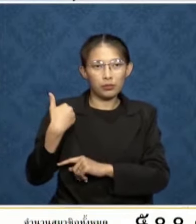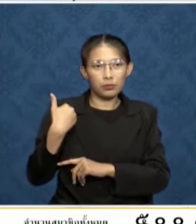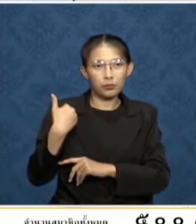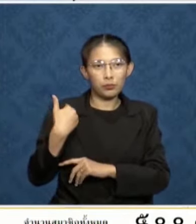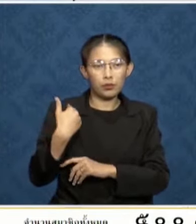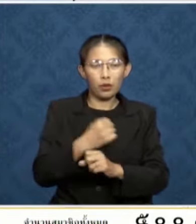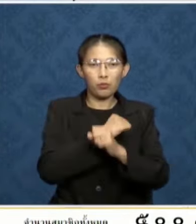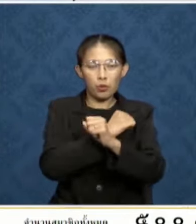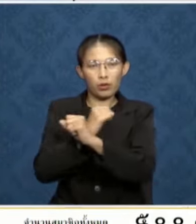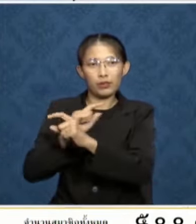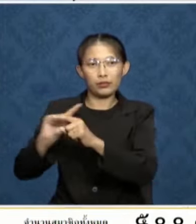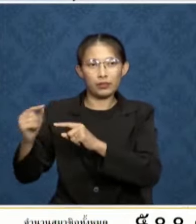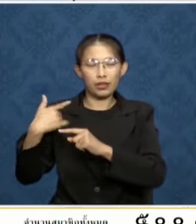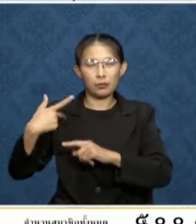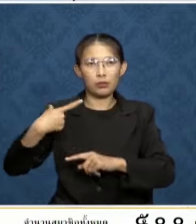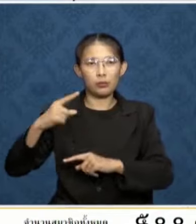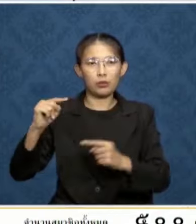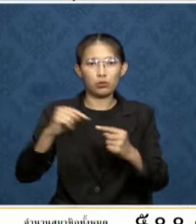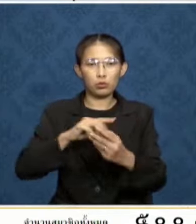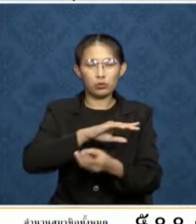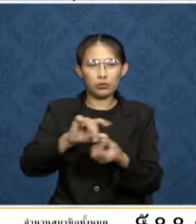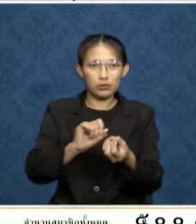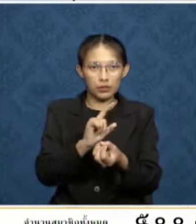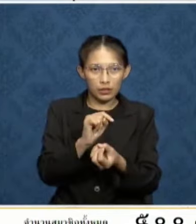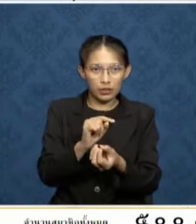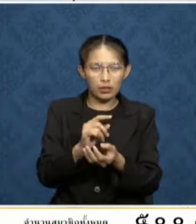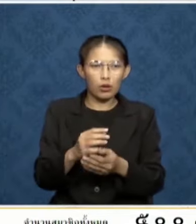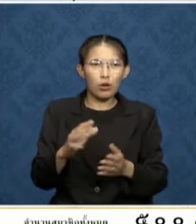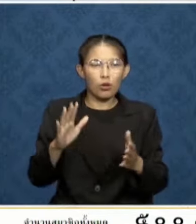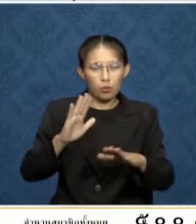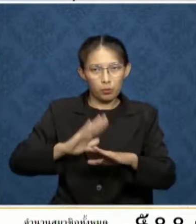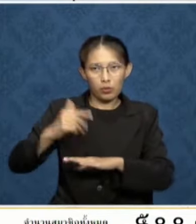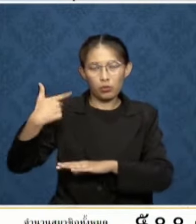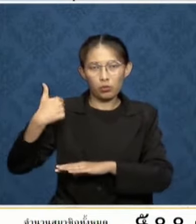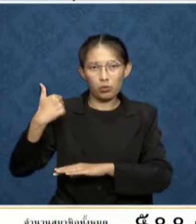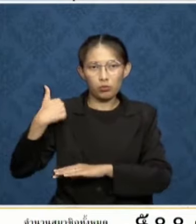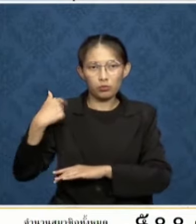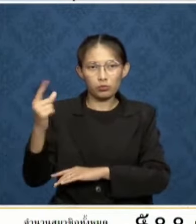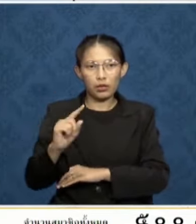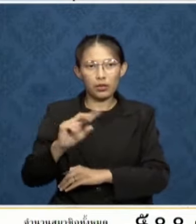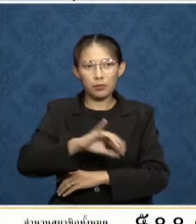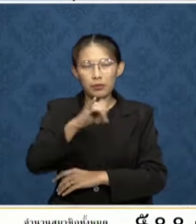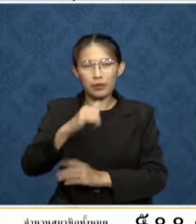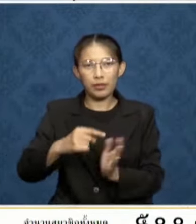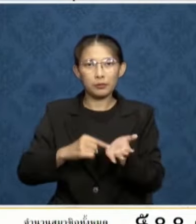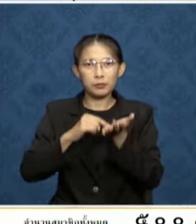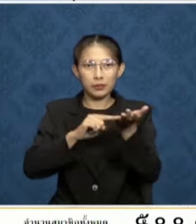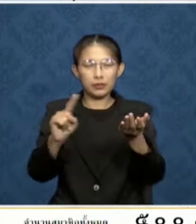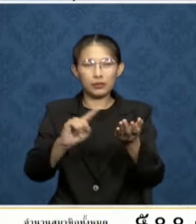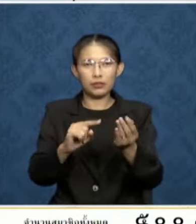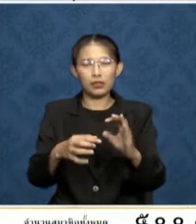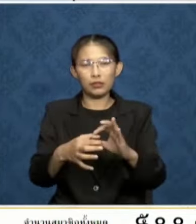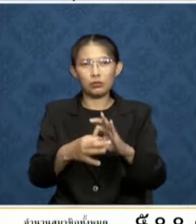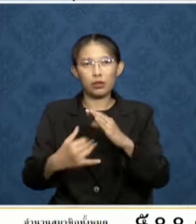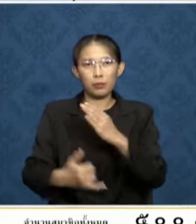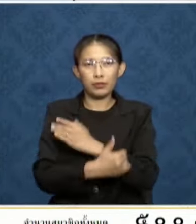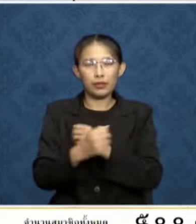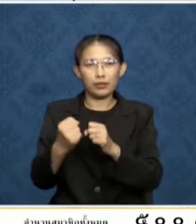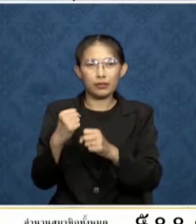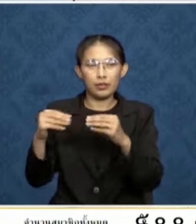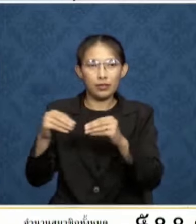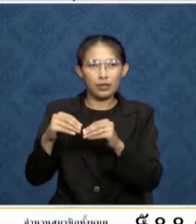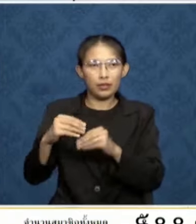กสอสขประเทศจะมประยตทเศฤกศ tจะคจะคุ้มค่าหรือไมุ่้มค่าหอไม่?ผมขอเสนออีกมุมมองนึงจากประเทศใกล้เคียร์ของเราผมขอเสนออกมุมองนึจักปเทศใกล้เครีของเรากัป